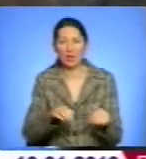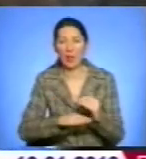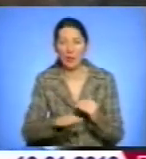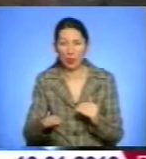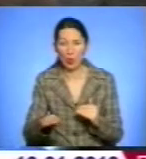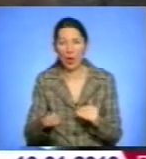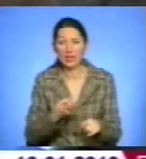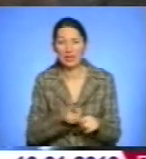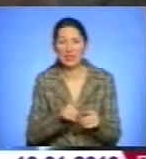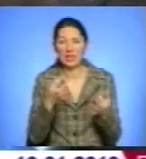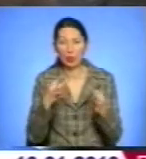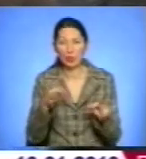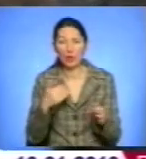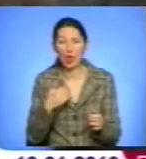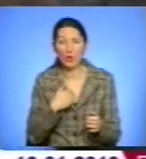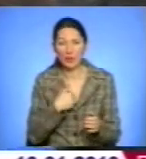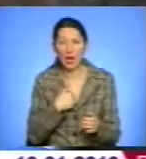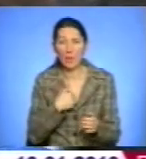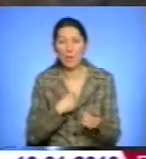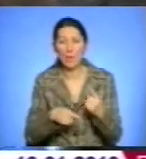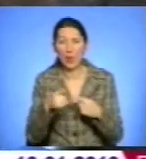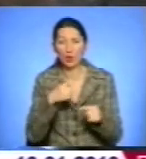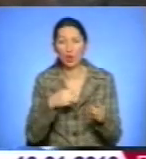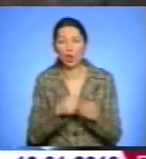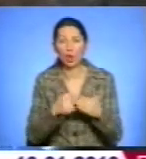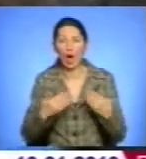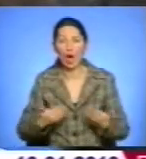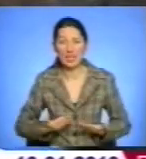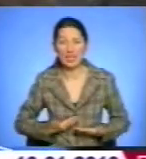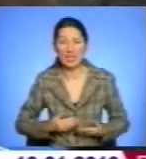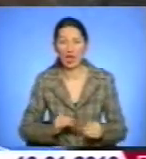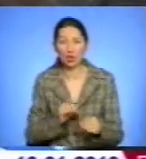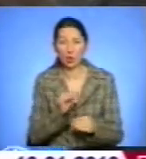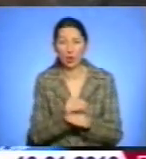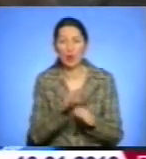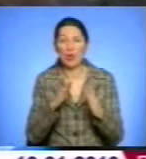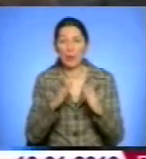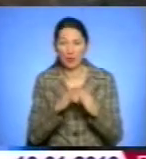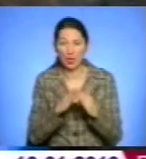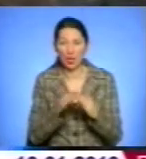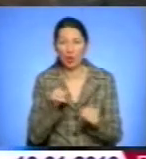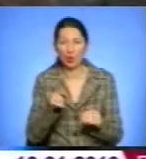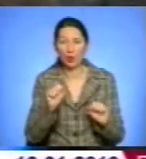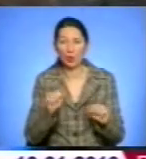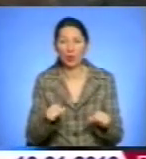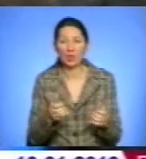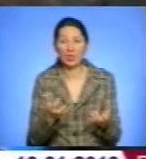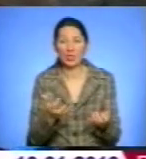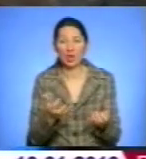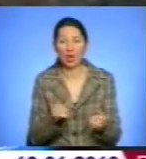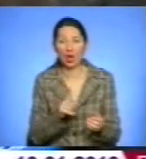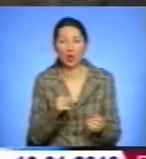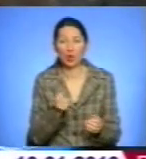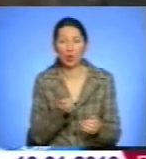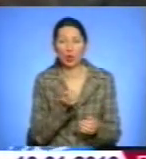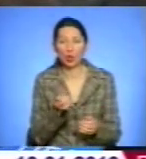принципі, це дозволило нам, от, скажімо так, повернути до життя додаткові приміщення, і отут можна ще щось